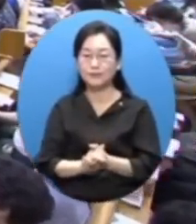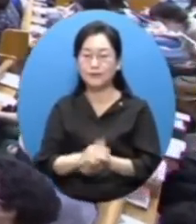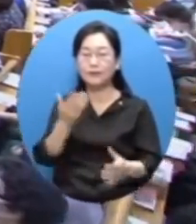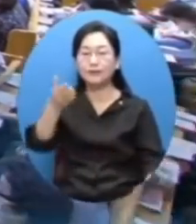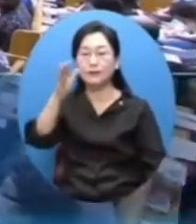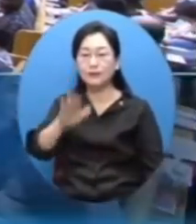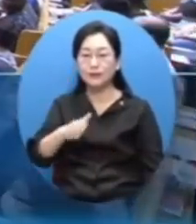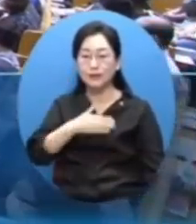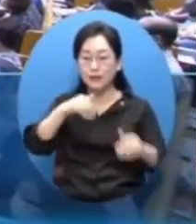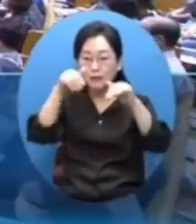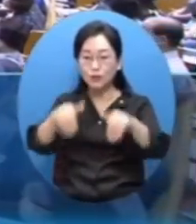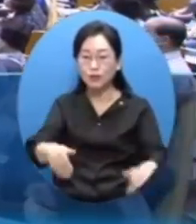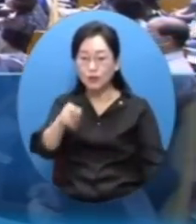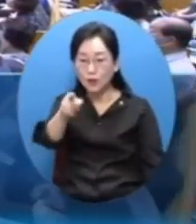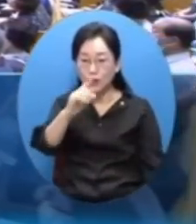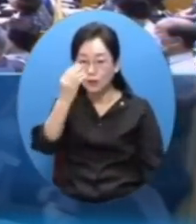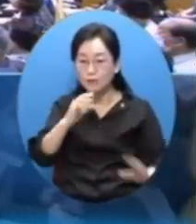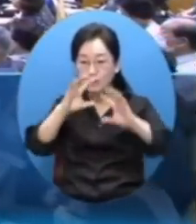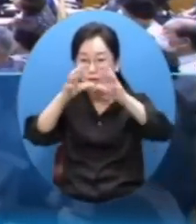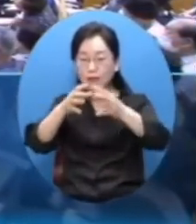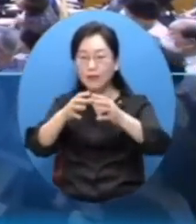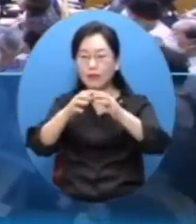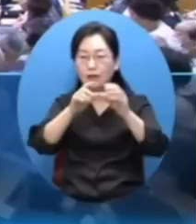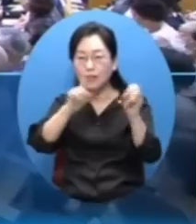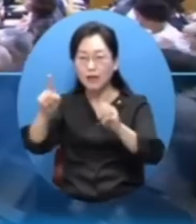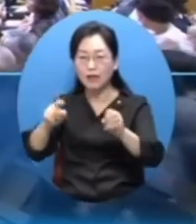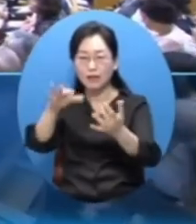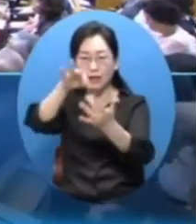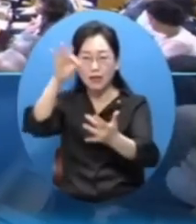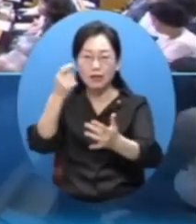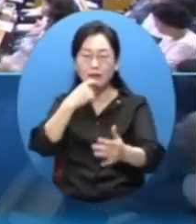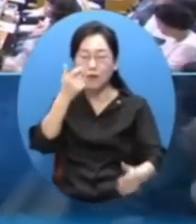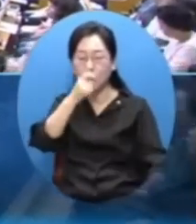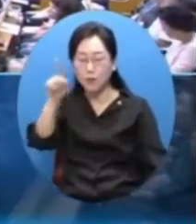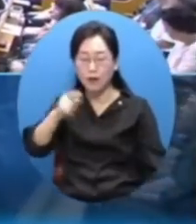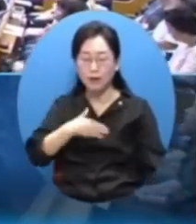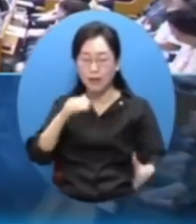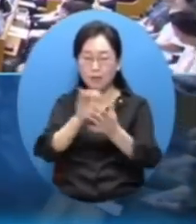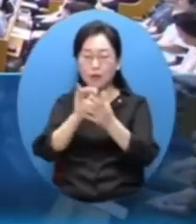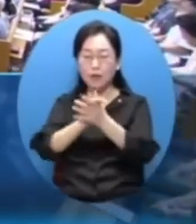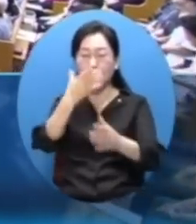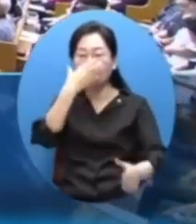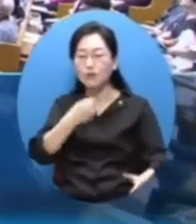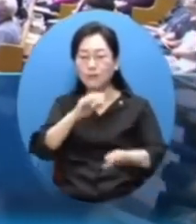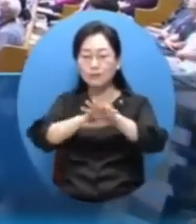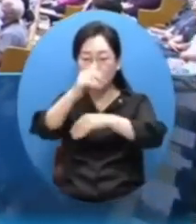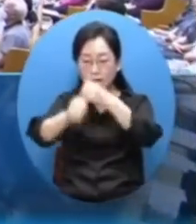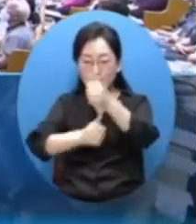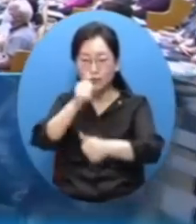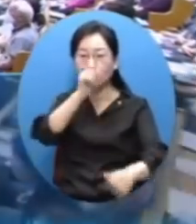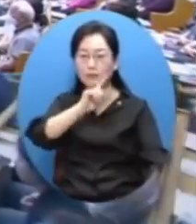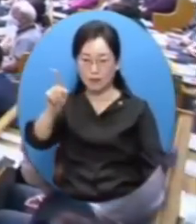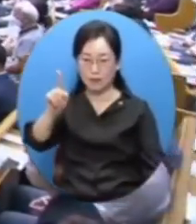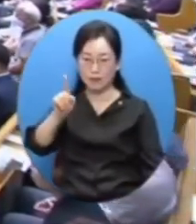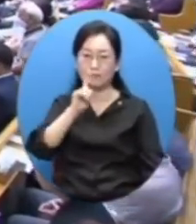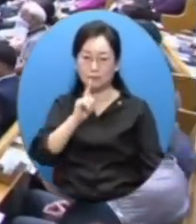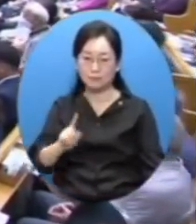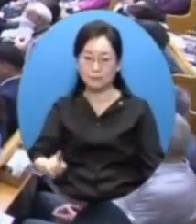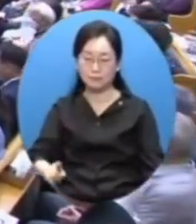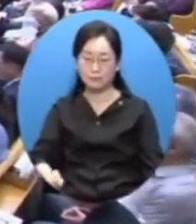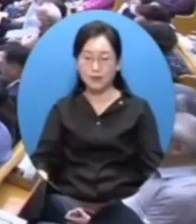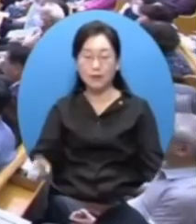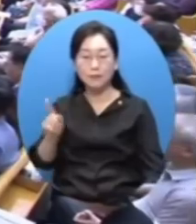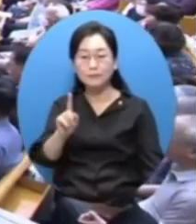그러나 나의 종 너 이스라엘아 내가 택한 야곱아 나의 벗 아브라함의 자손아. 먼저